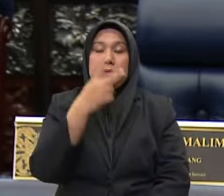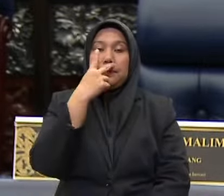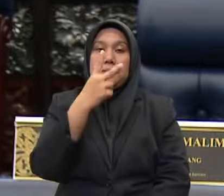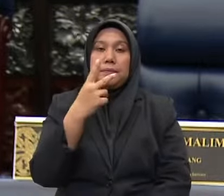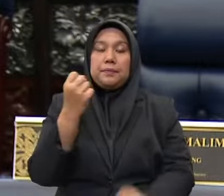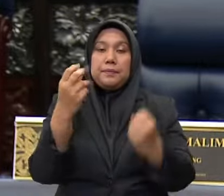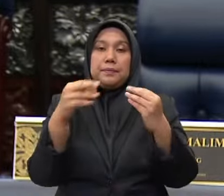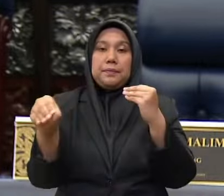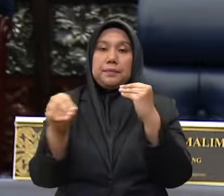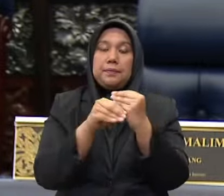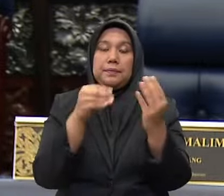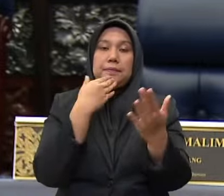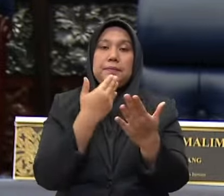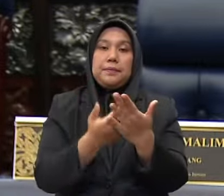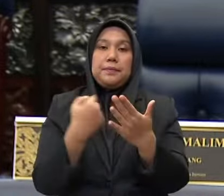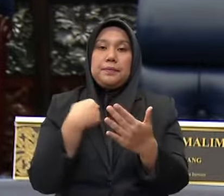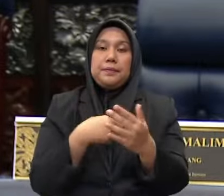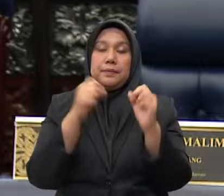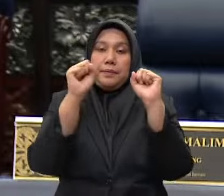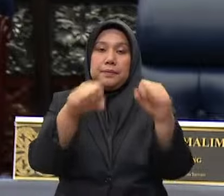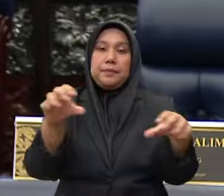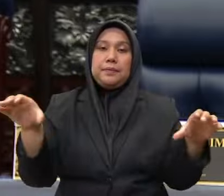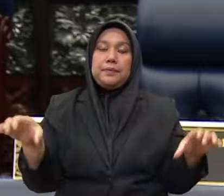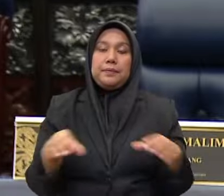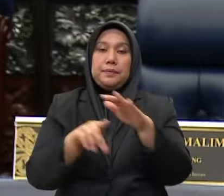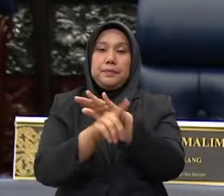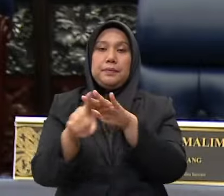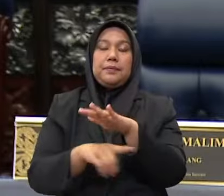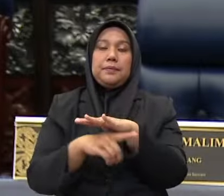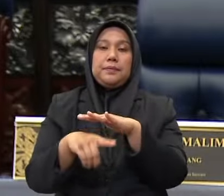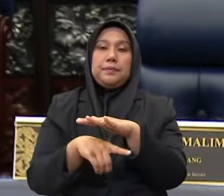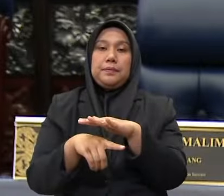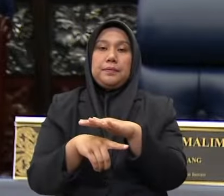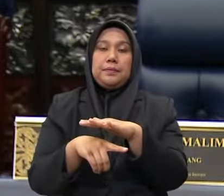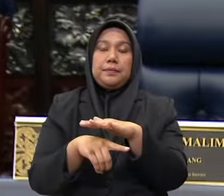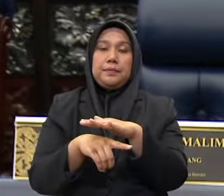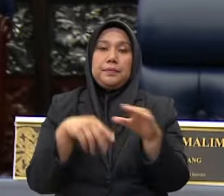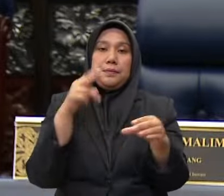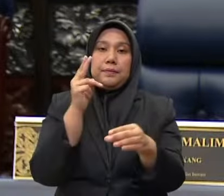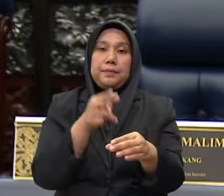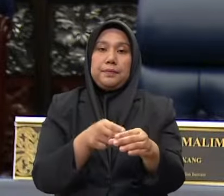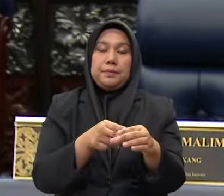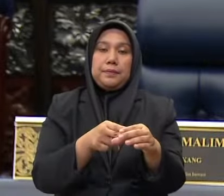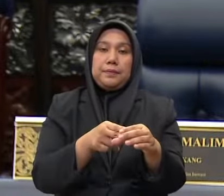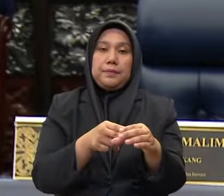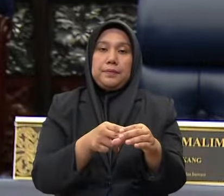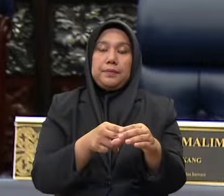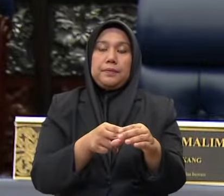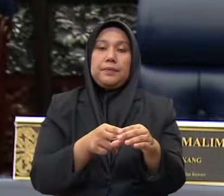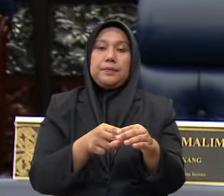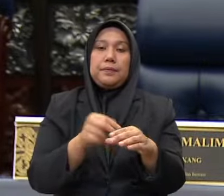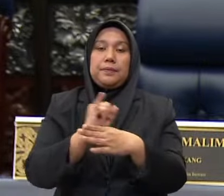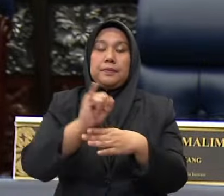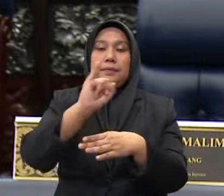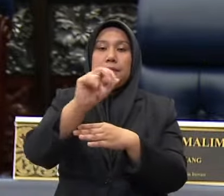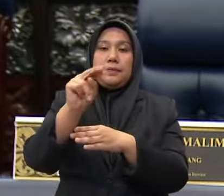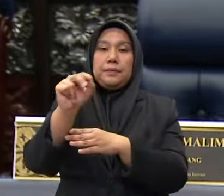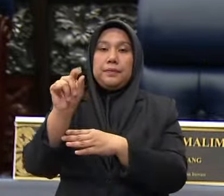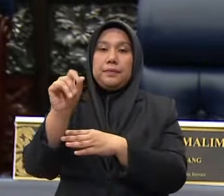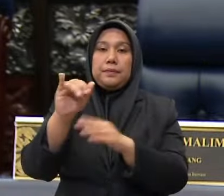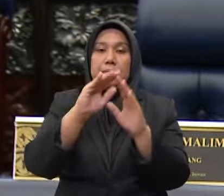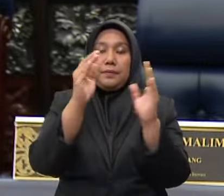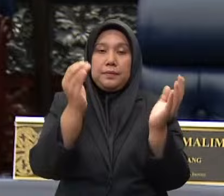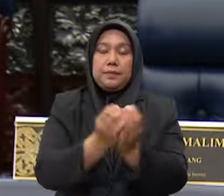penambahbaikan yang boleh kita buat dari segi dasar dalam yang melibatkan industri Nadir bumi ini supaya menarik lebih banyak